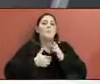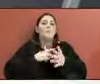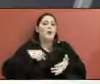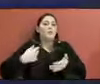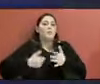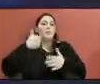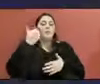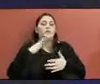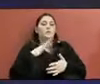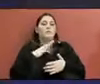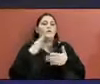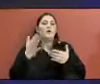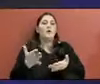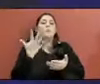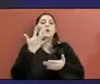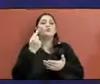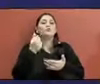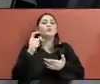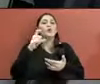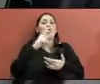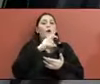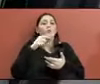aydır yaklaşık bu görevdeyim.